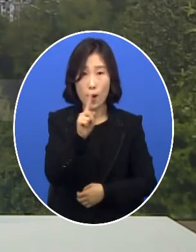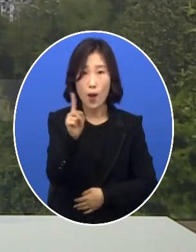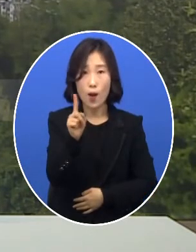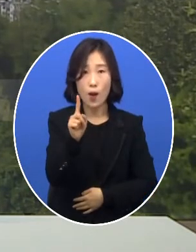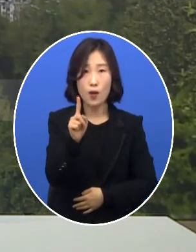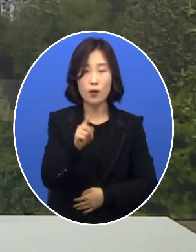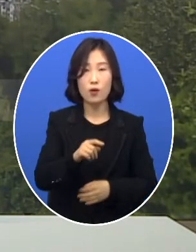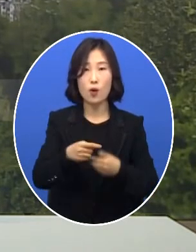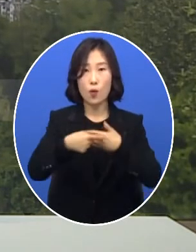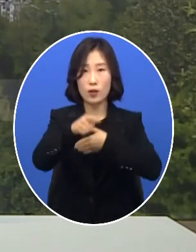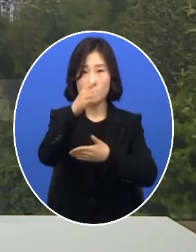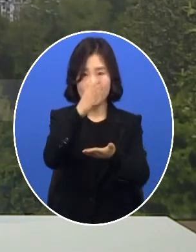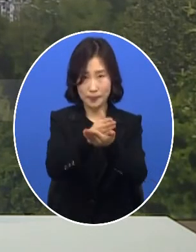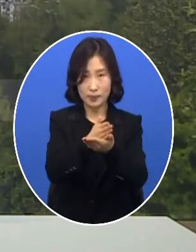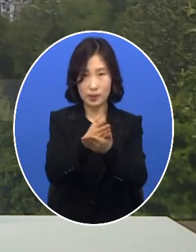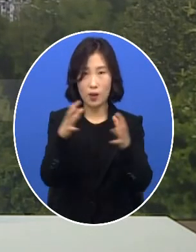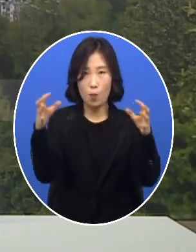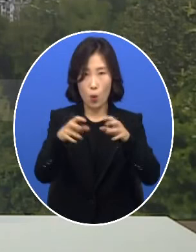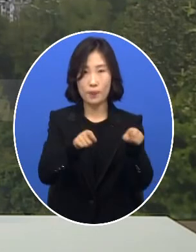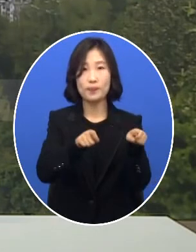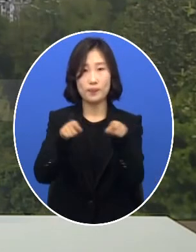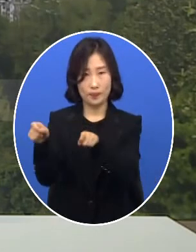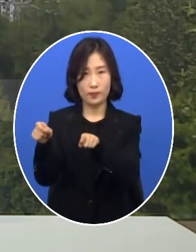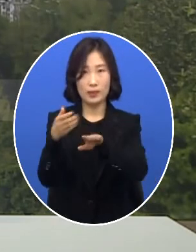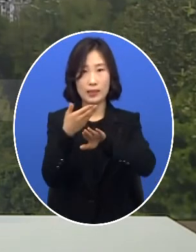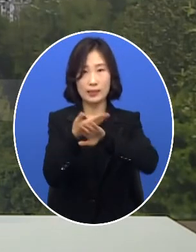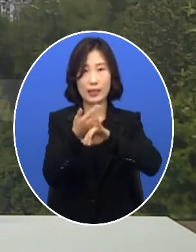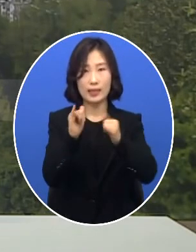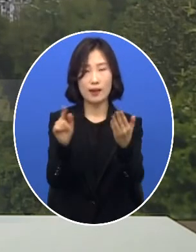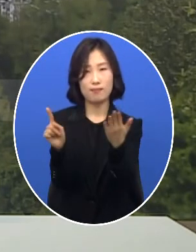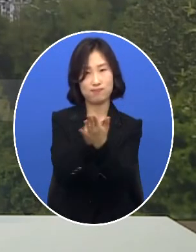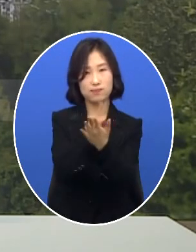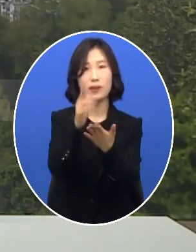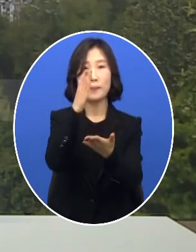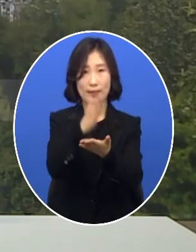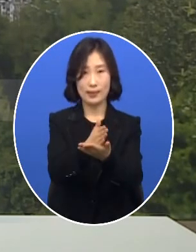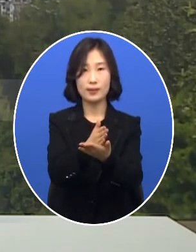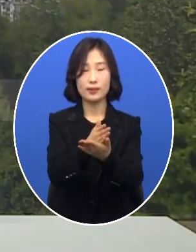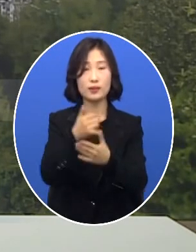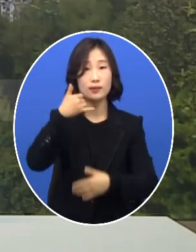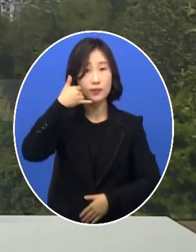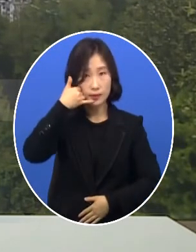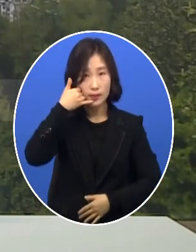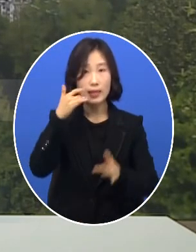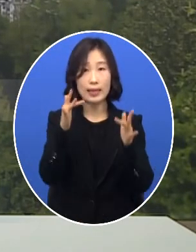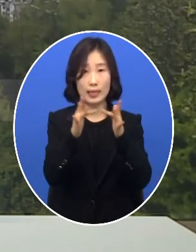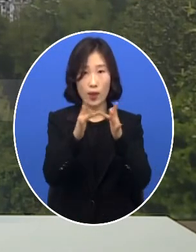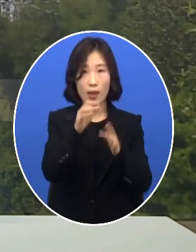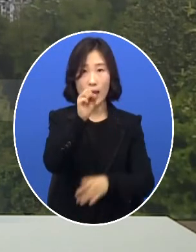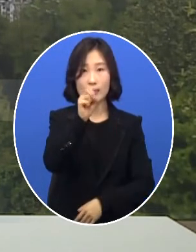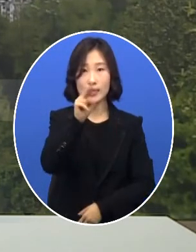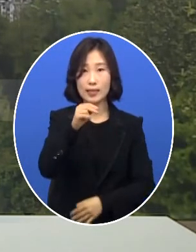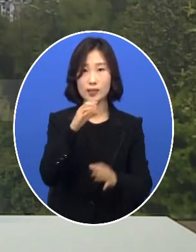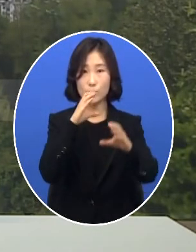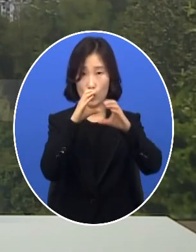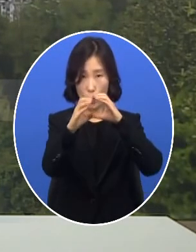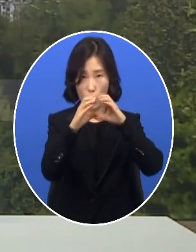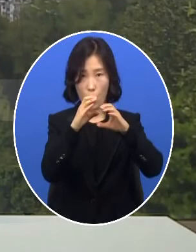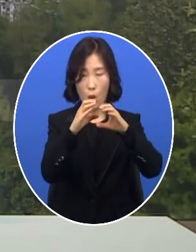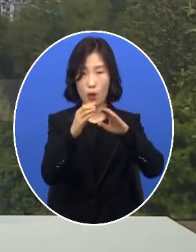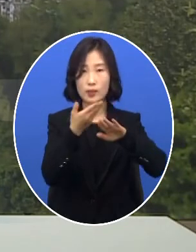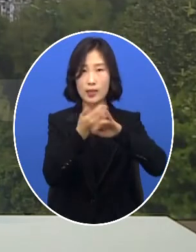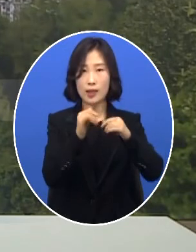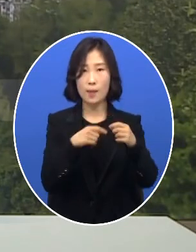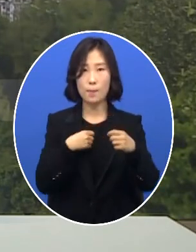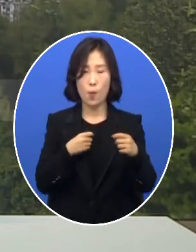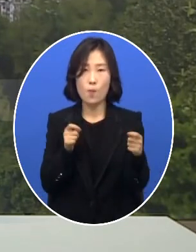외출을 자제하고 모임을 연기하는 등 타인과의 만남을 자제하기, 전화와 인터넷, SNS로 소통하며